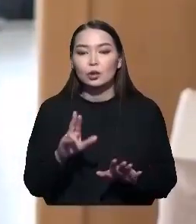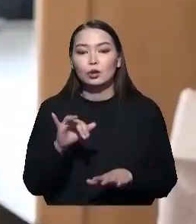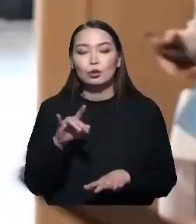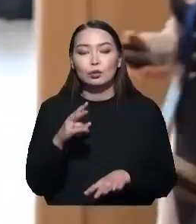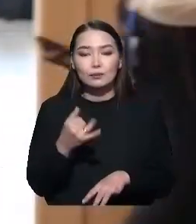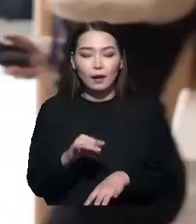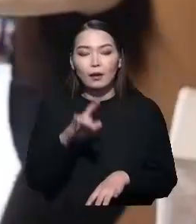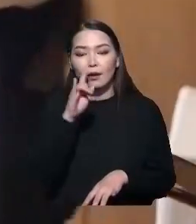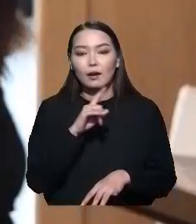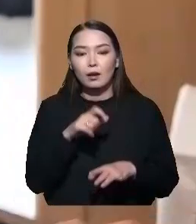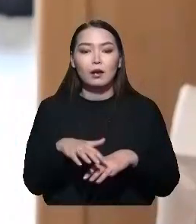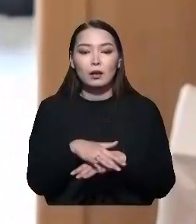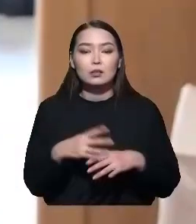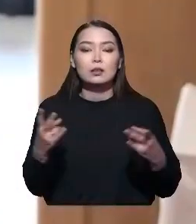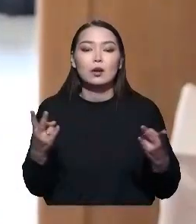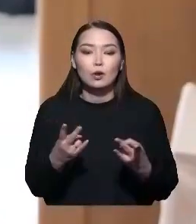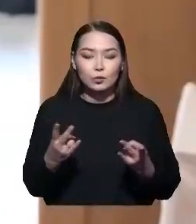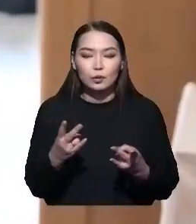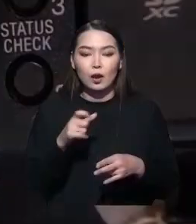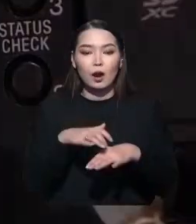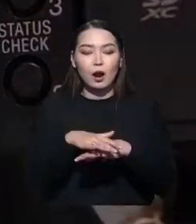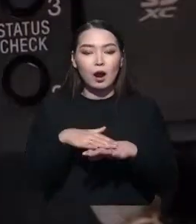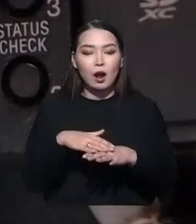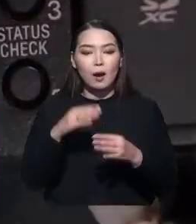керек. Халықтың пікірін тыңдау үшін,